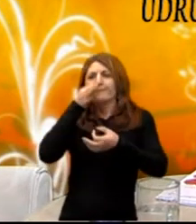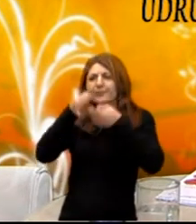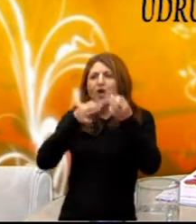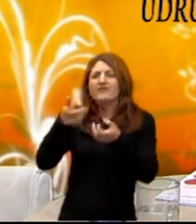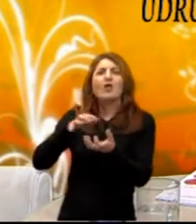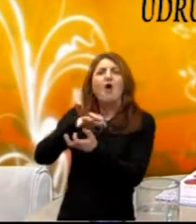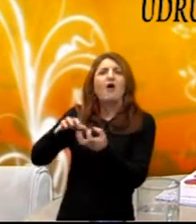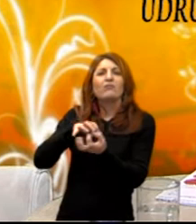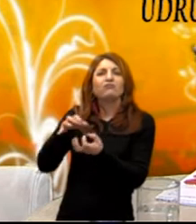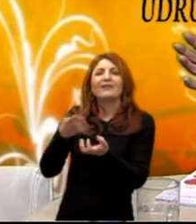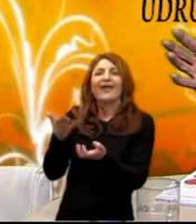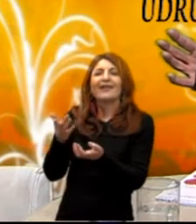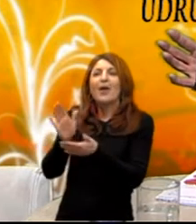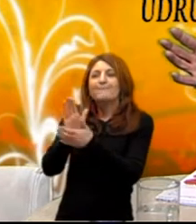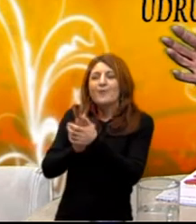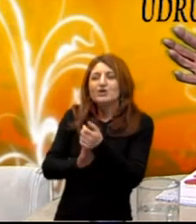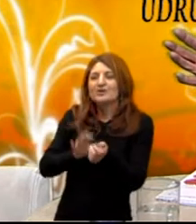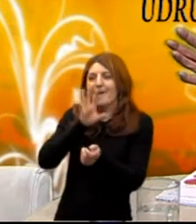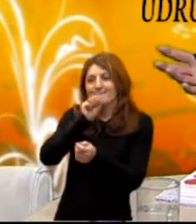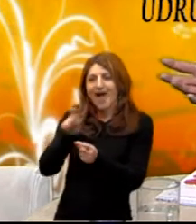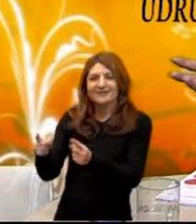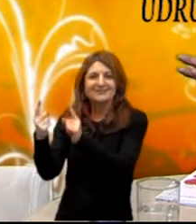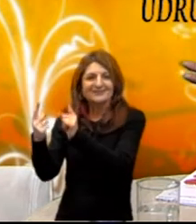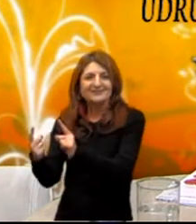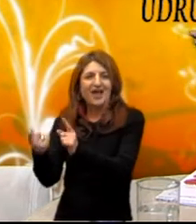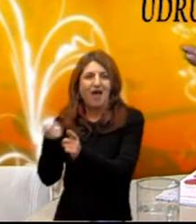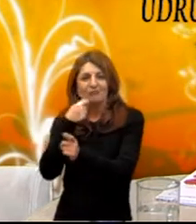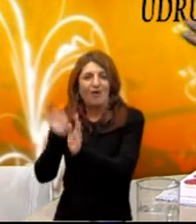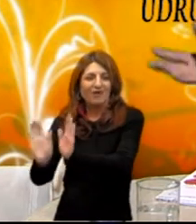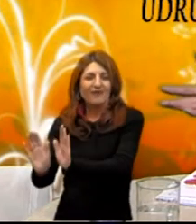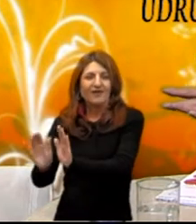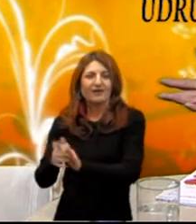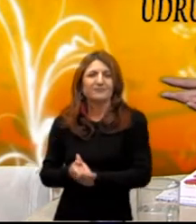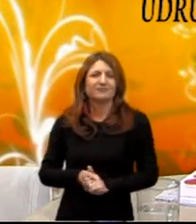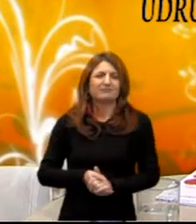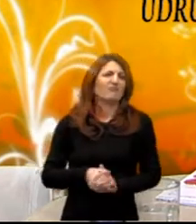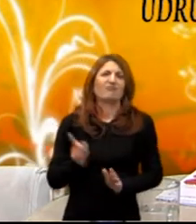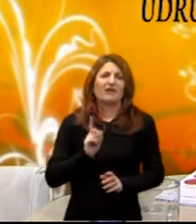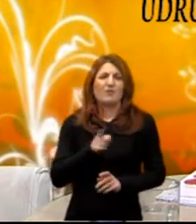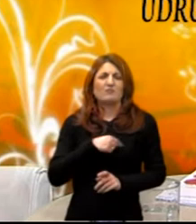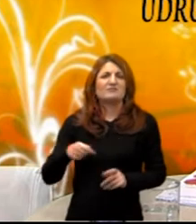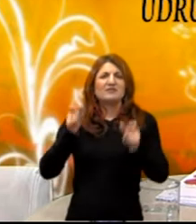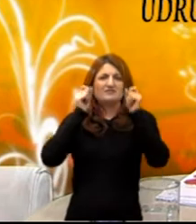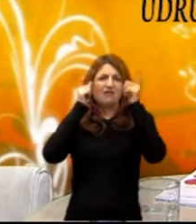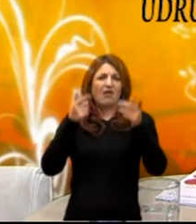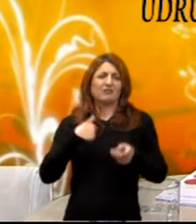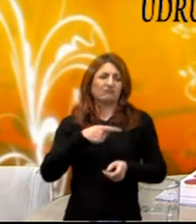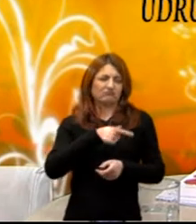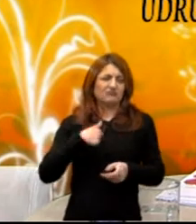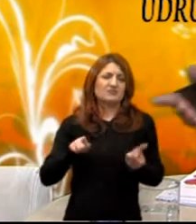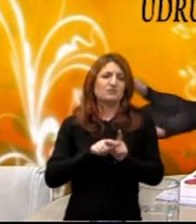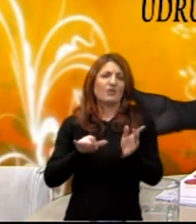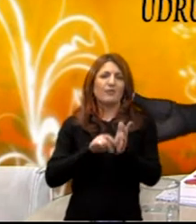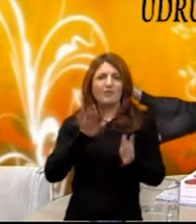uvijek to. Da, jer uvijek. Tu može često biti, znate, doktor Sesar, ne molimo se iznenaditi, mi smo samo ljudi, jel da? Naravno,